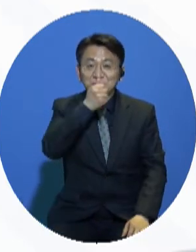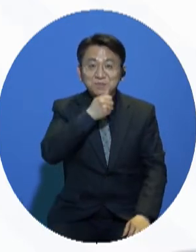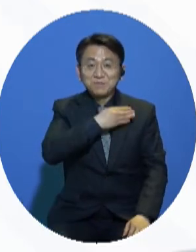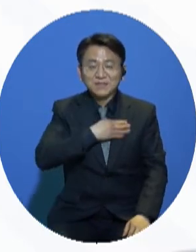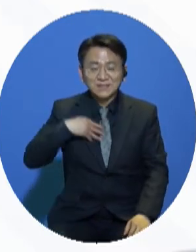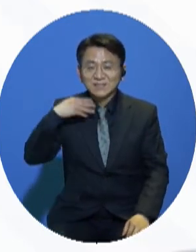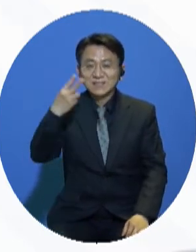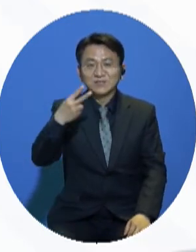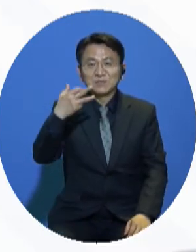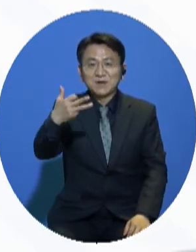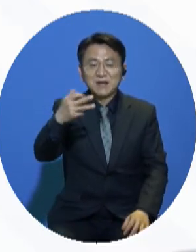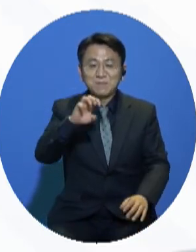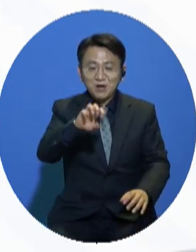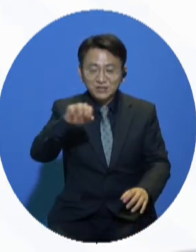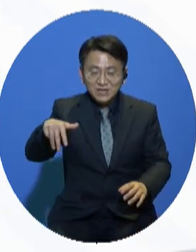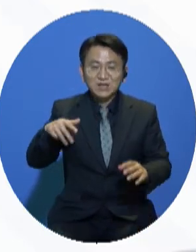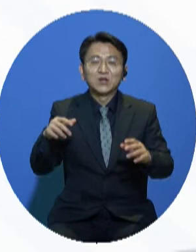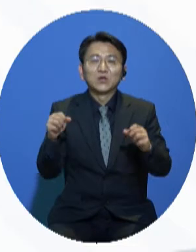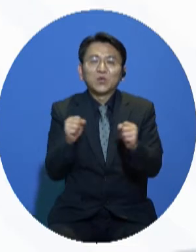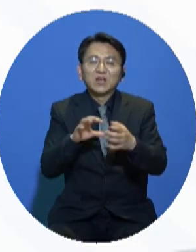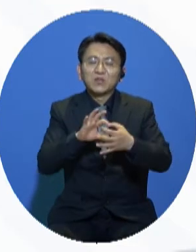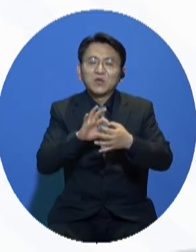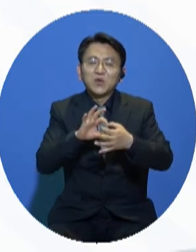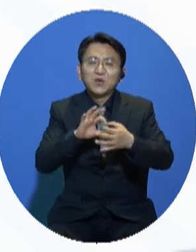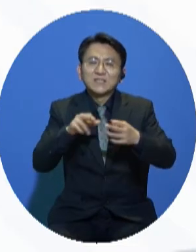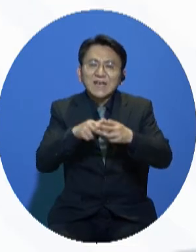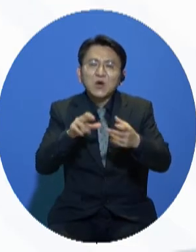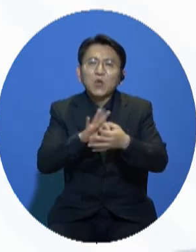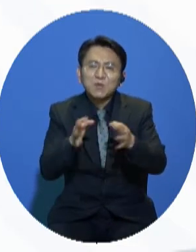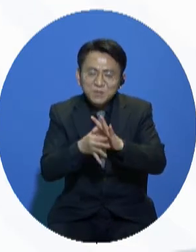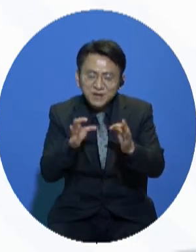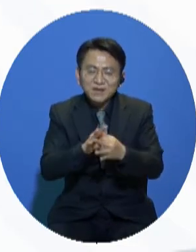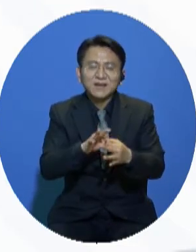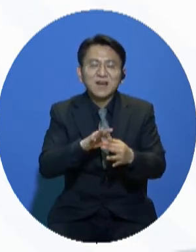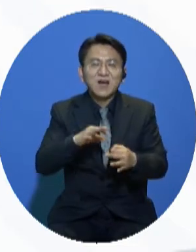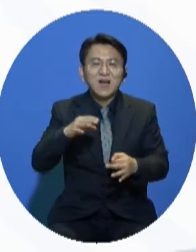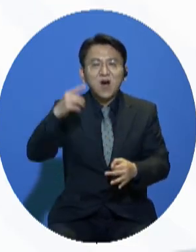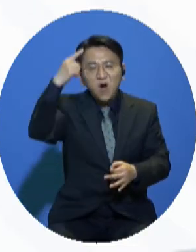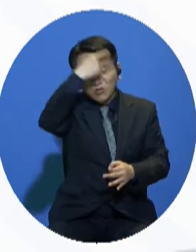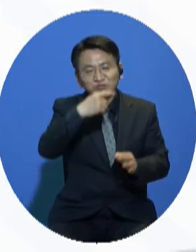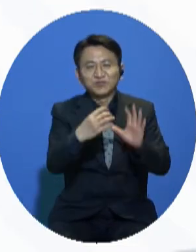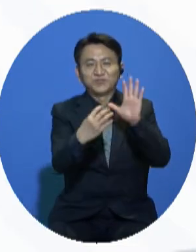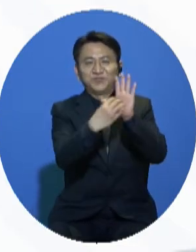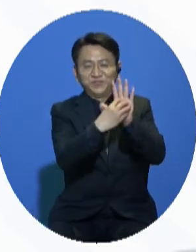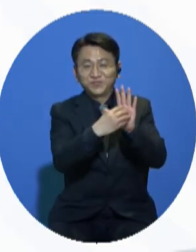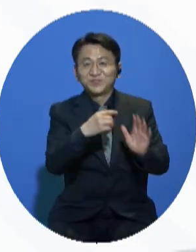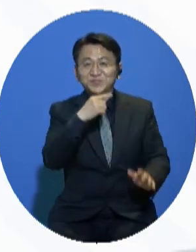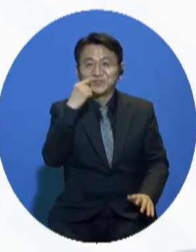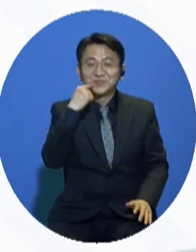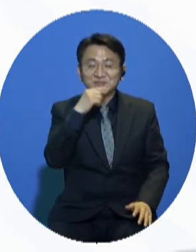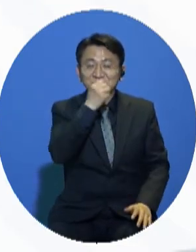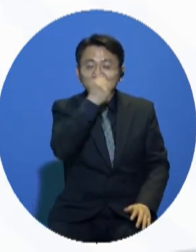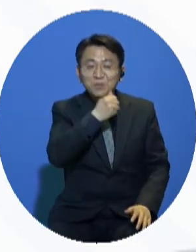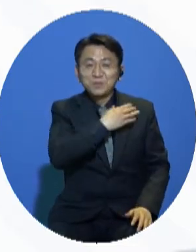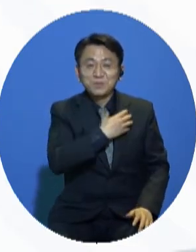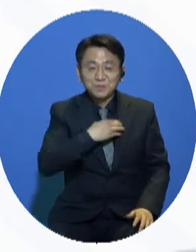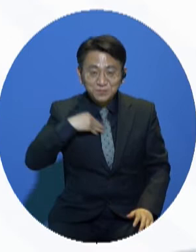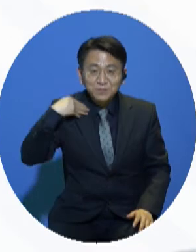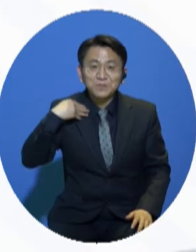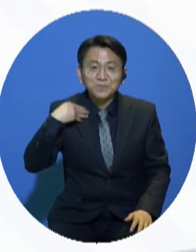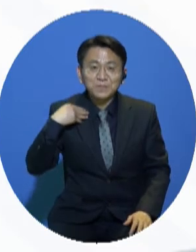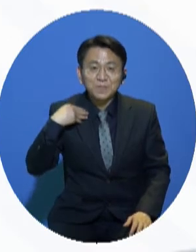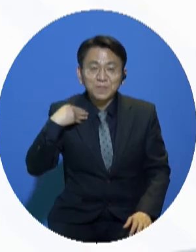것입니다. 2018년 평창 동계 패럴림픽 대회의 마스코트였었죠. is still present. 이 반다비라는